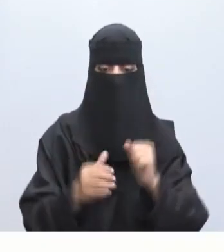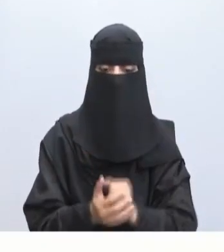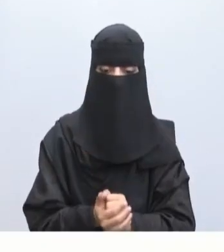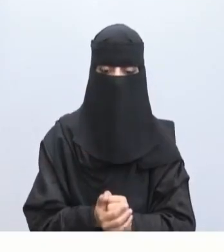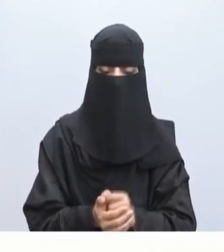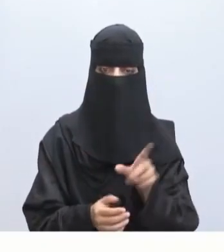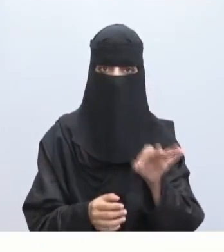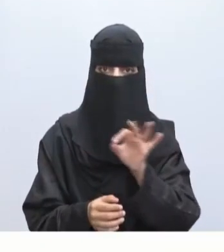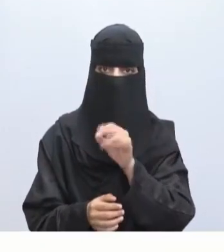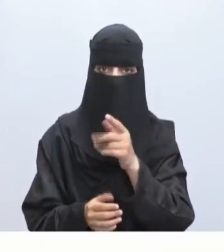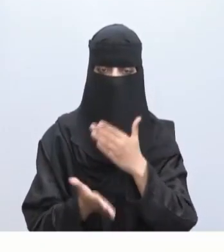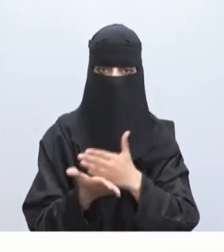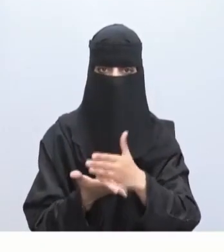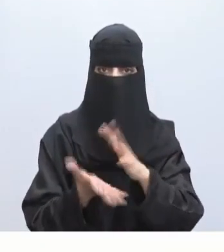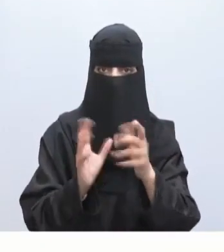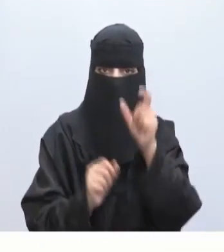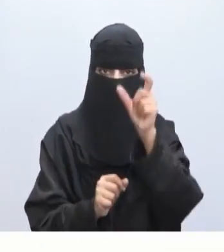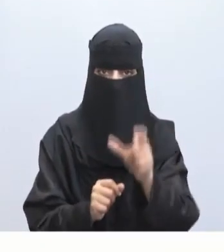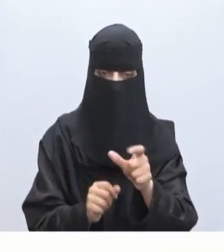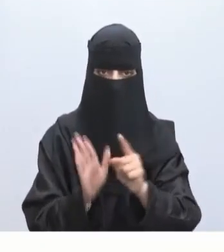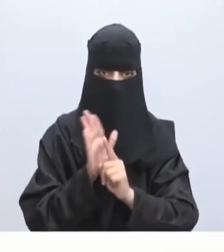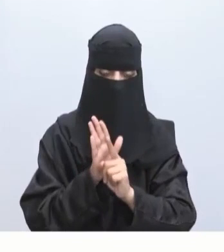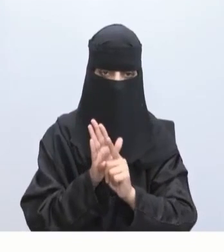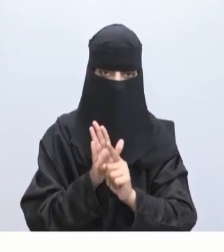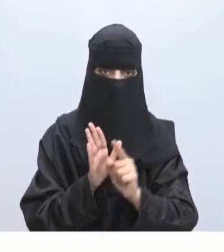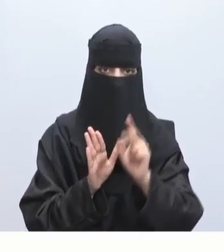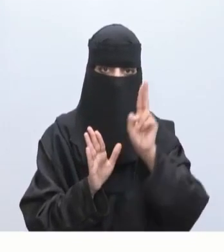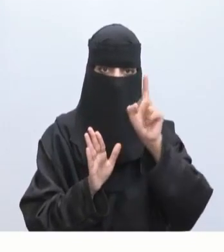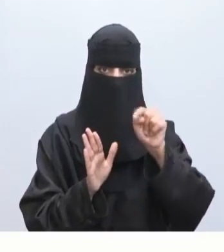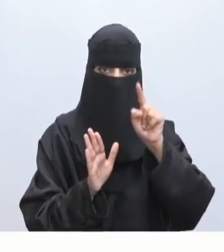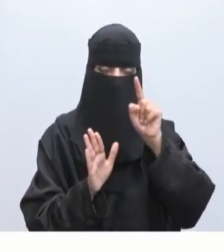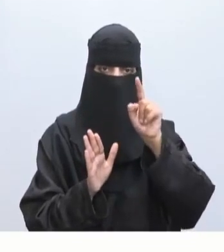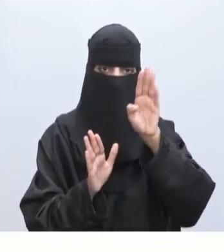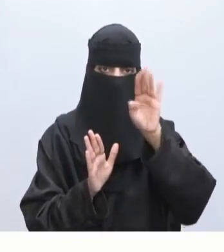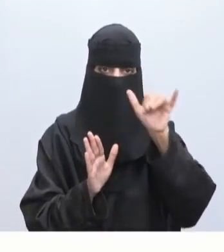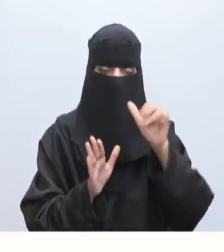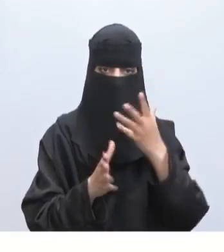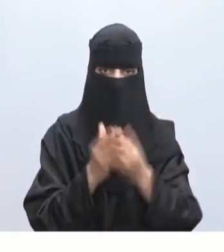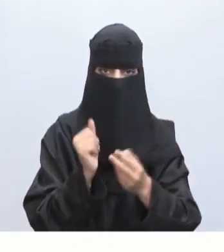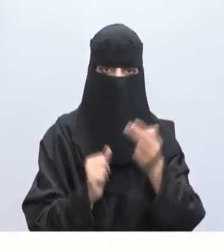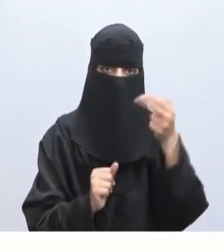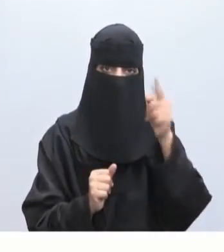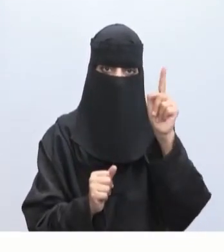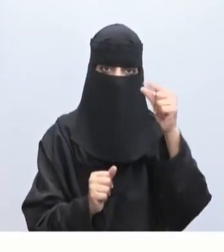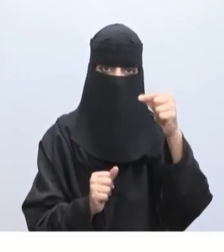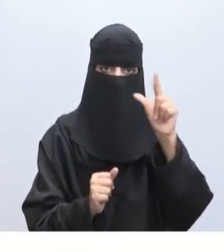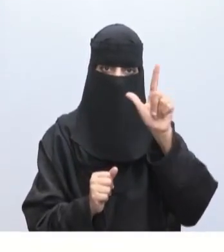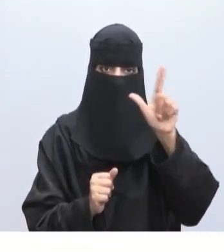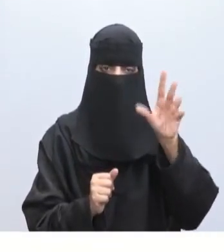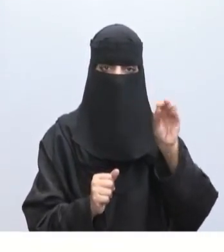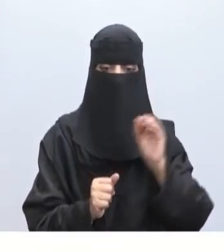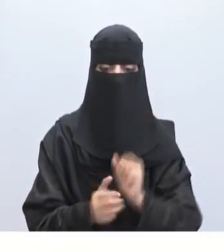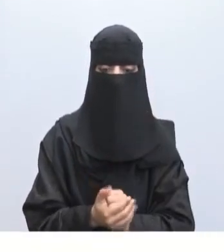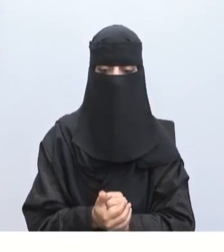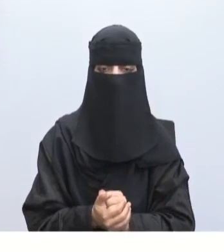هذه بعض ما اتصف به الامام تركي بن عبد الله